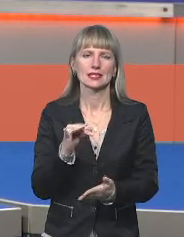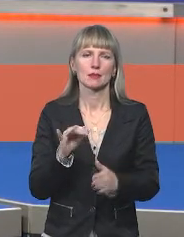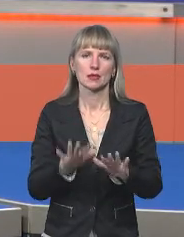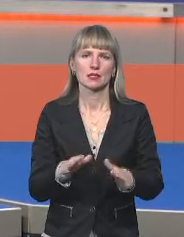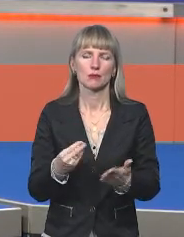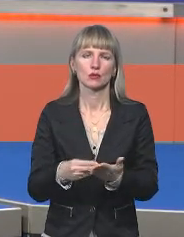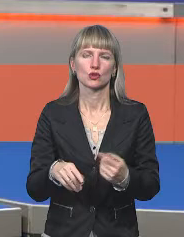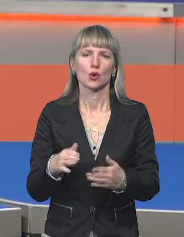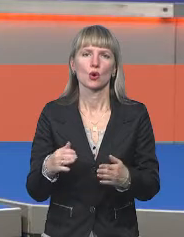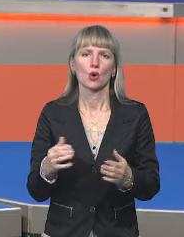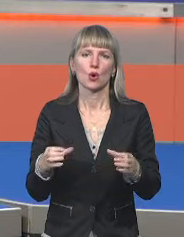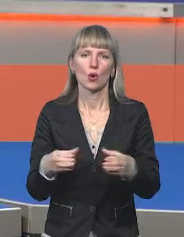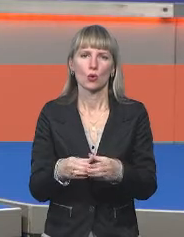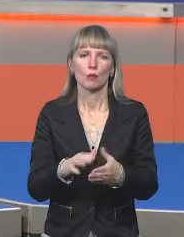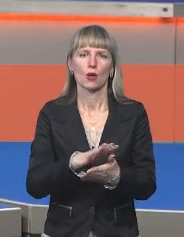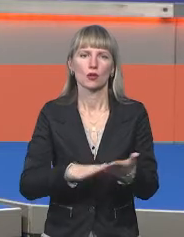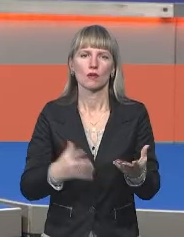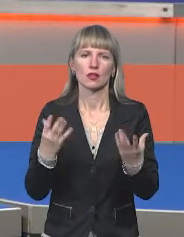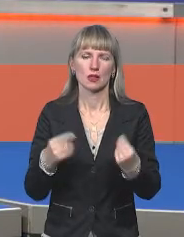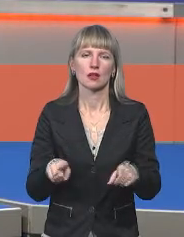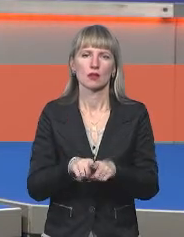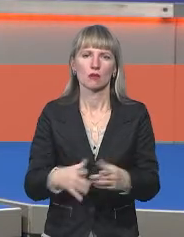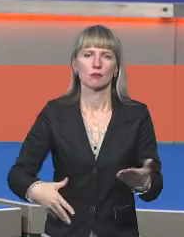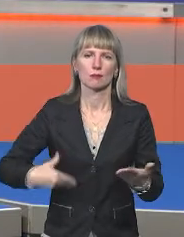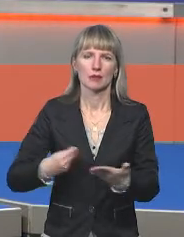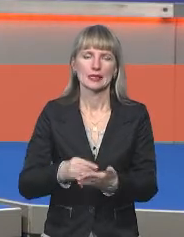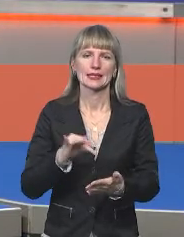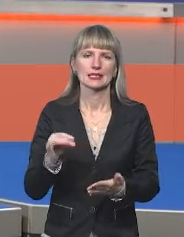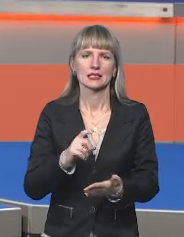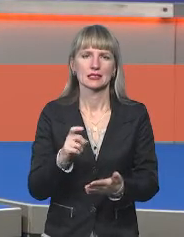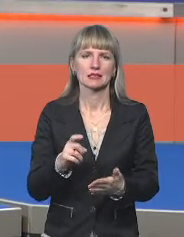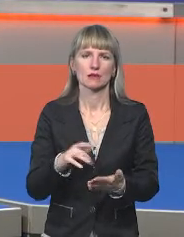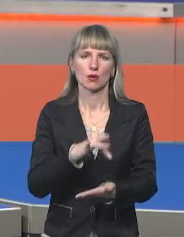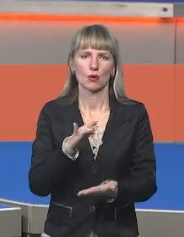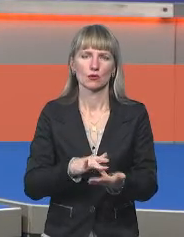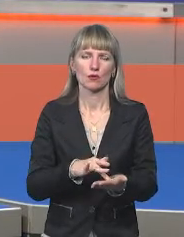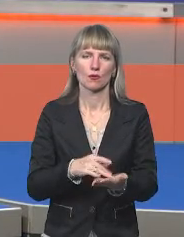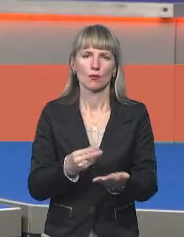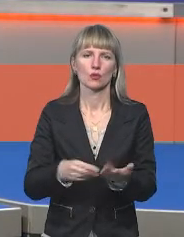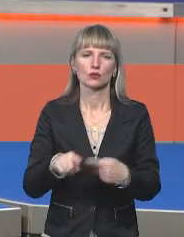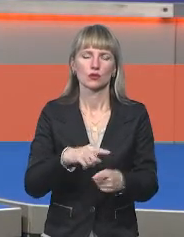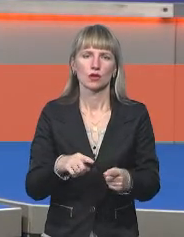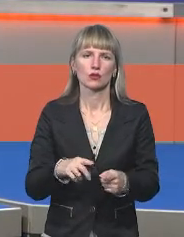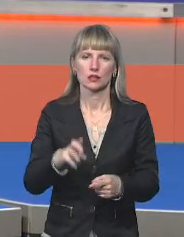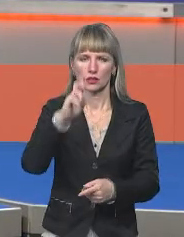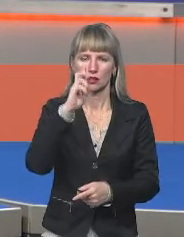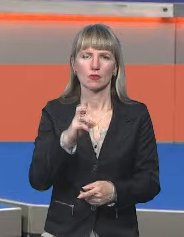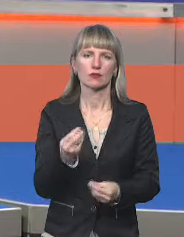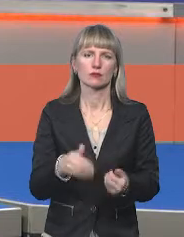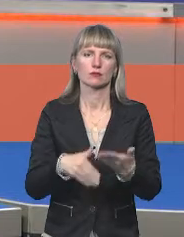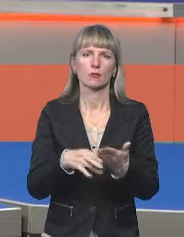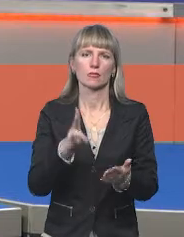бюджету. Групи продовженого дня також фінансуються з місцевого бюджету. Тобто з державного бюджету приходить субвенція НУШ, це